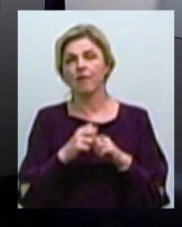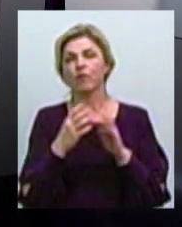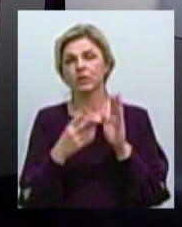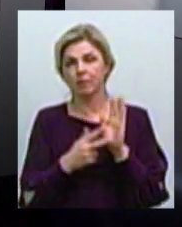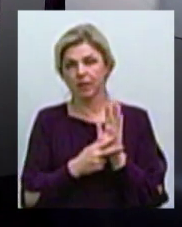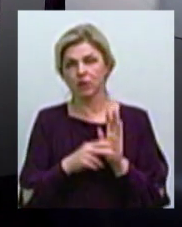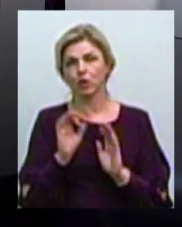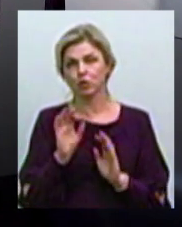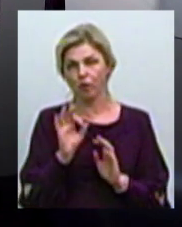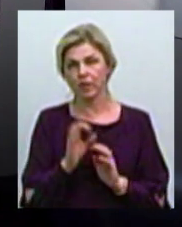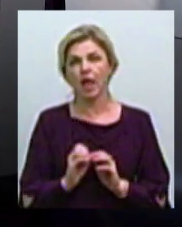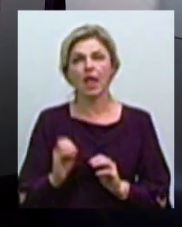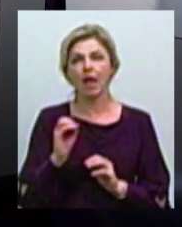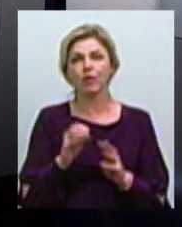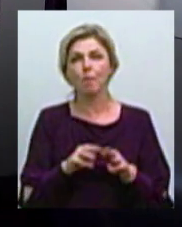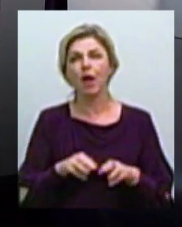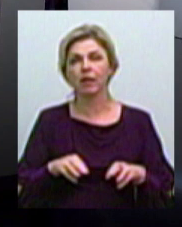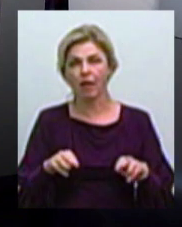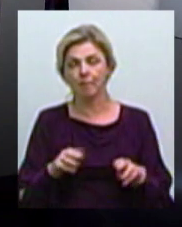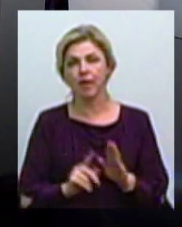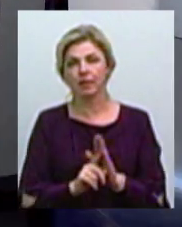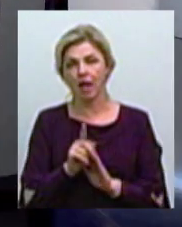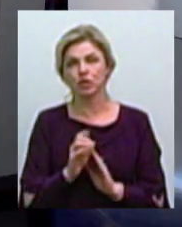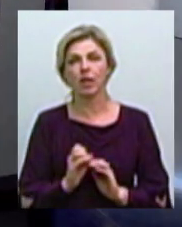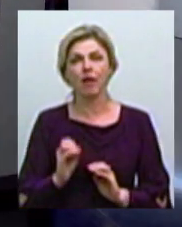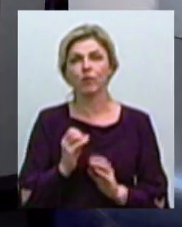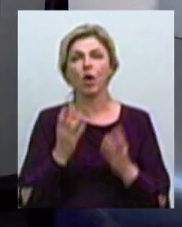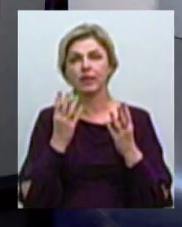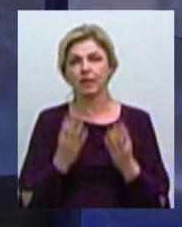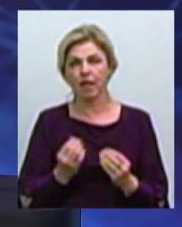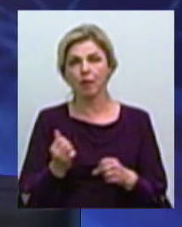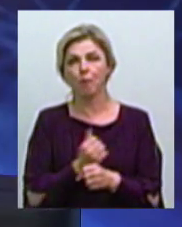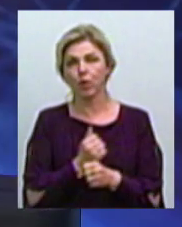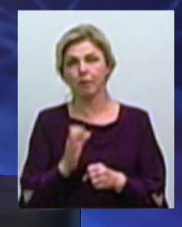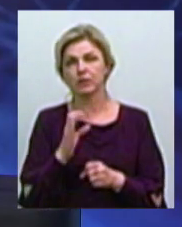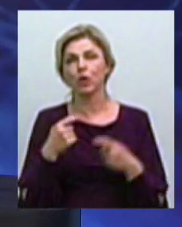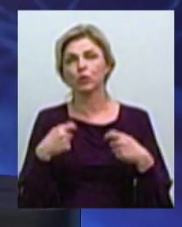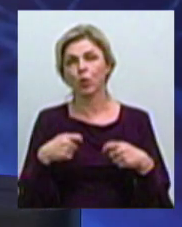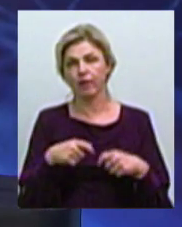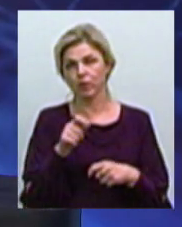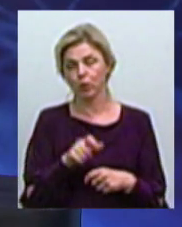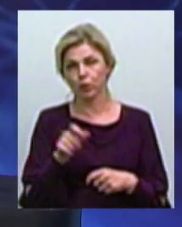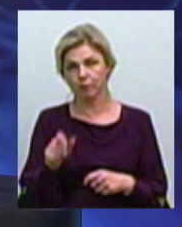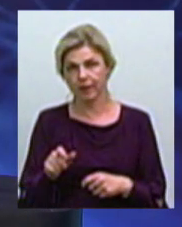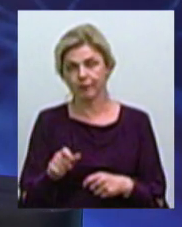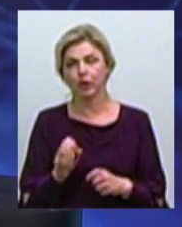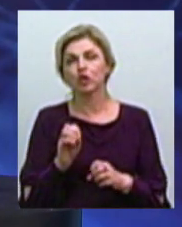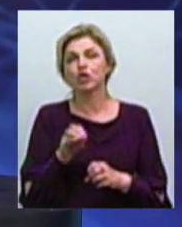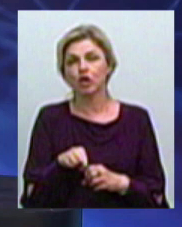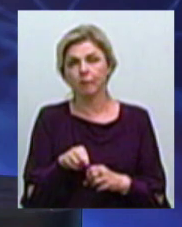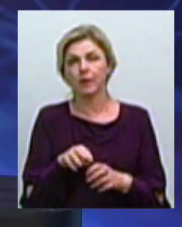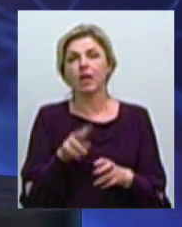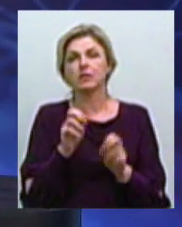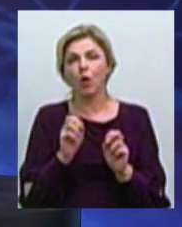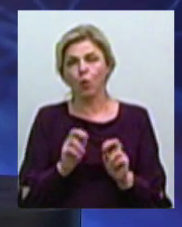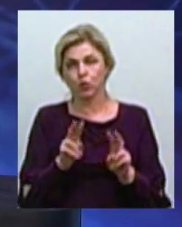2007 року Європейським парламентом започаткований Європейський день боротьби з торгівлею людьми. Чим загрожує